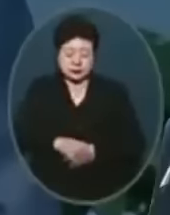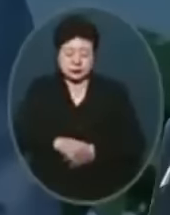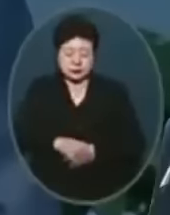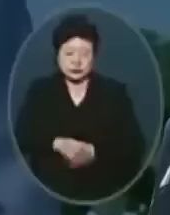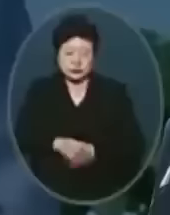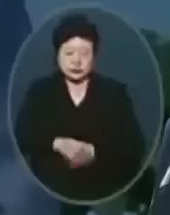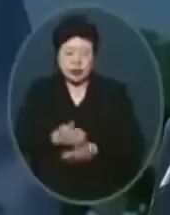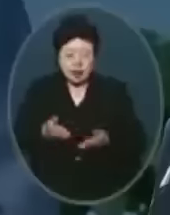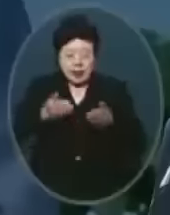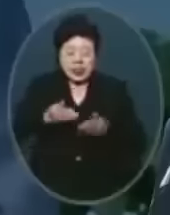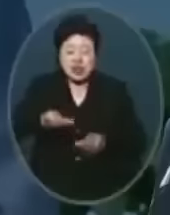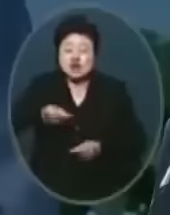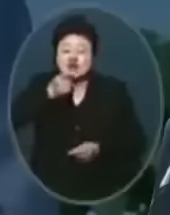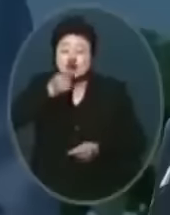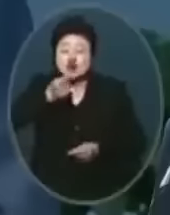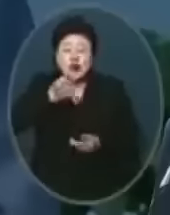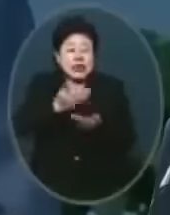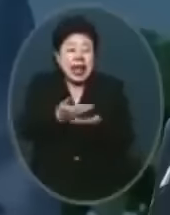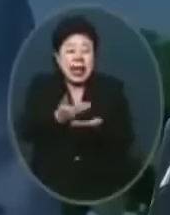한 바가지만 주십시오.